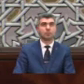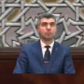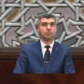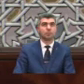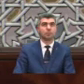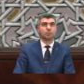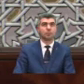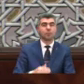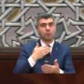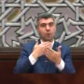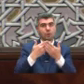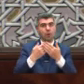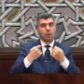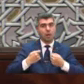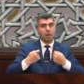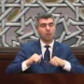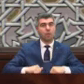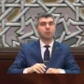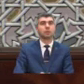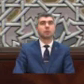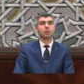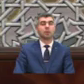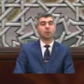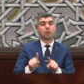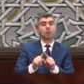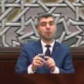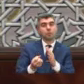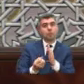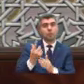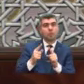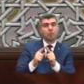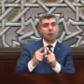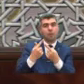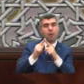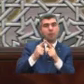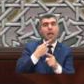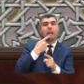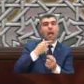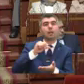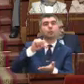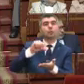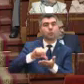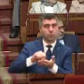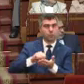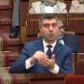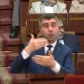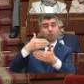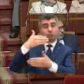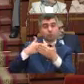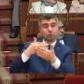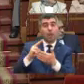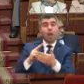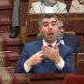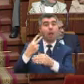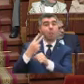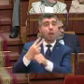شكرا سيد الرئيس. سيد الوزير، حول تشغيل الحوض الجاف بميناء راس كبدانه بالناظور نعقب، انتهت الاشغال منذ سنتين ولحد